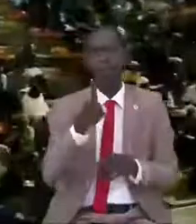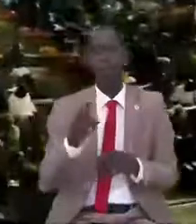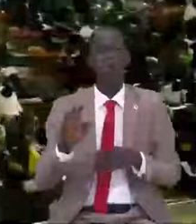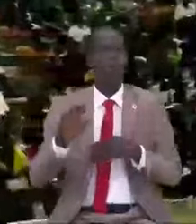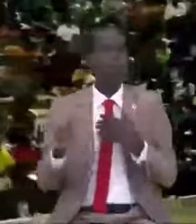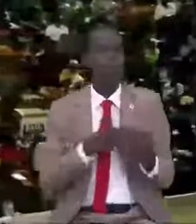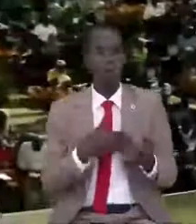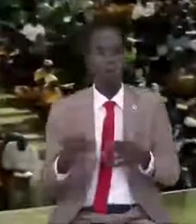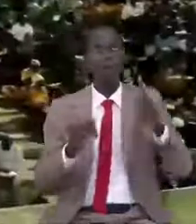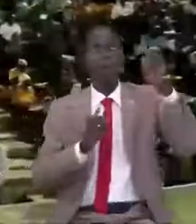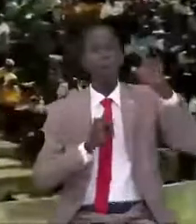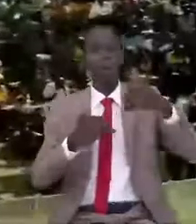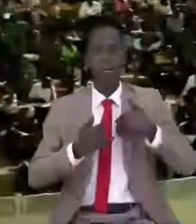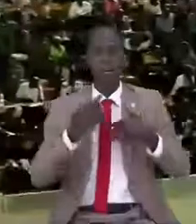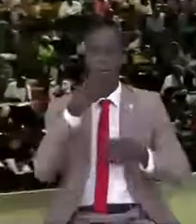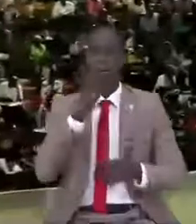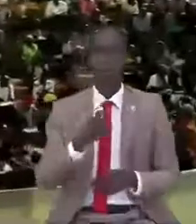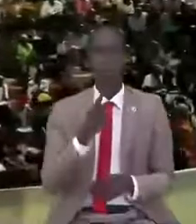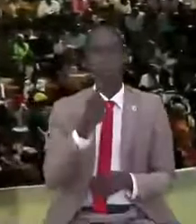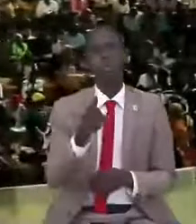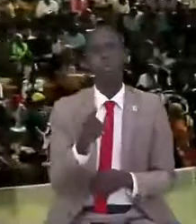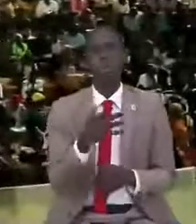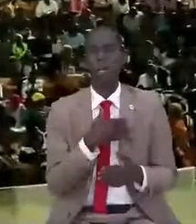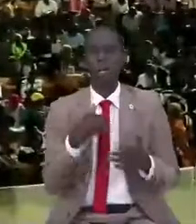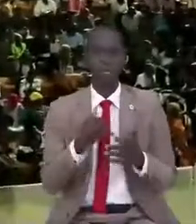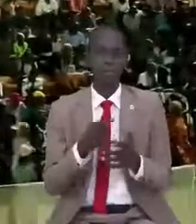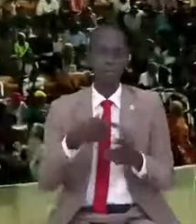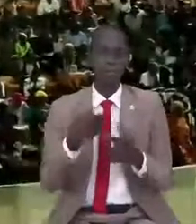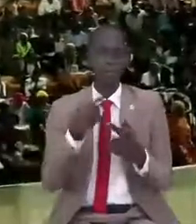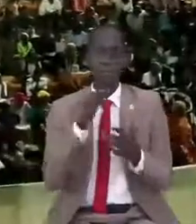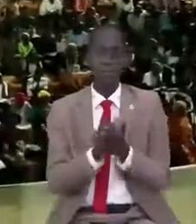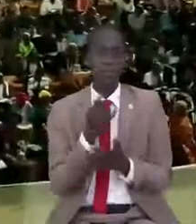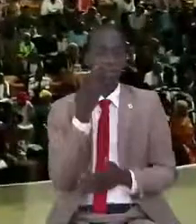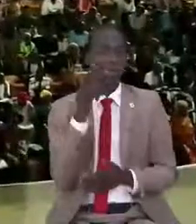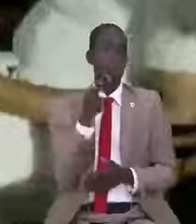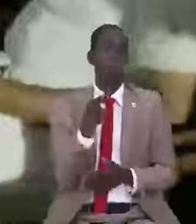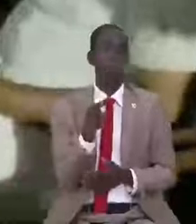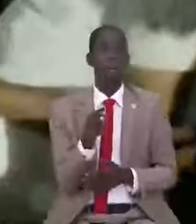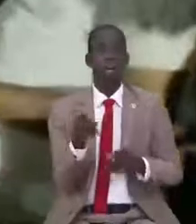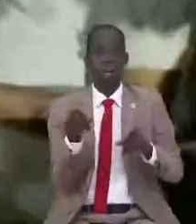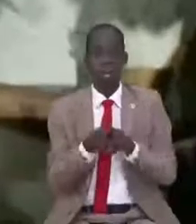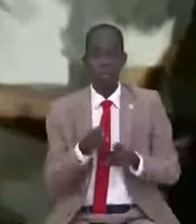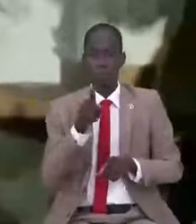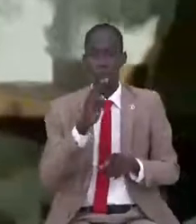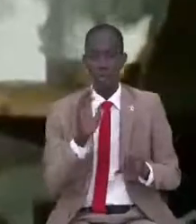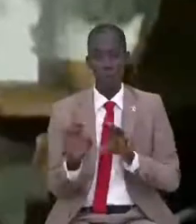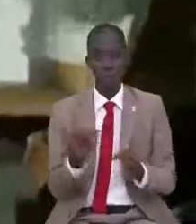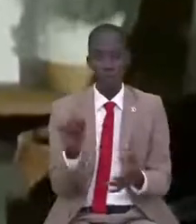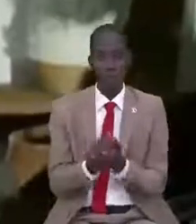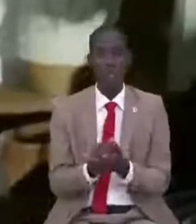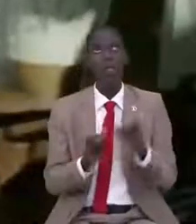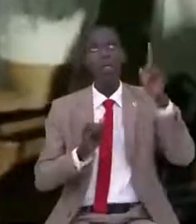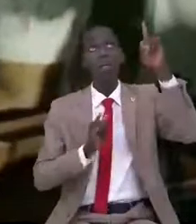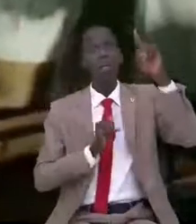Et enseignez-leur à observer tout ce que je vous ai prescrit. Et voici, et comme tu fais cela, je suis